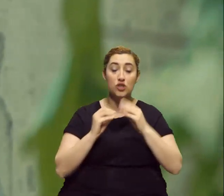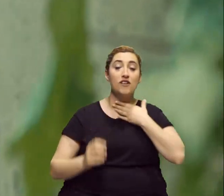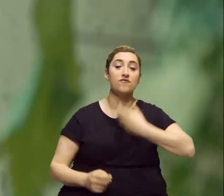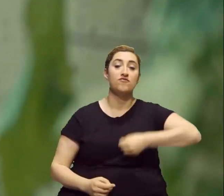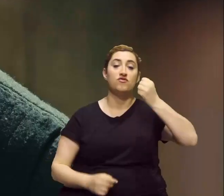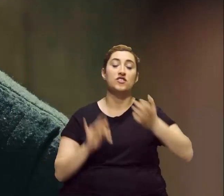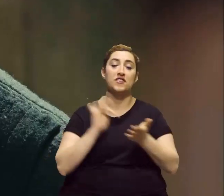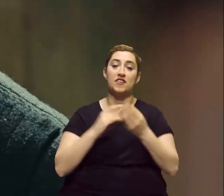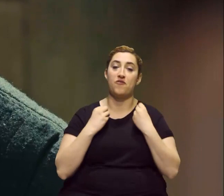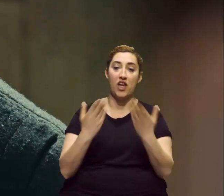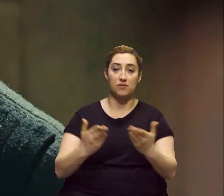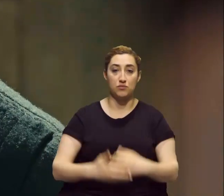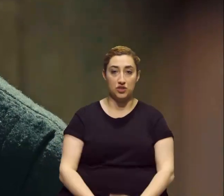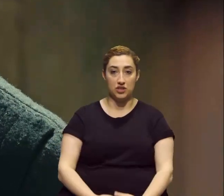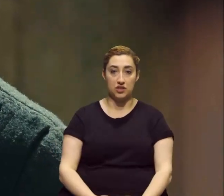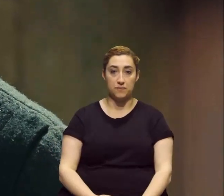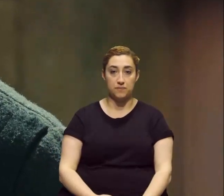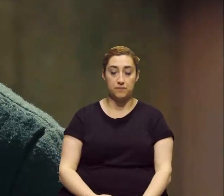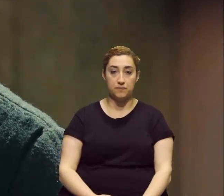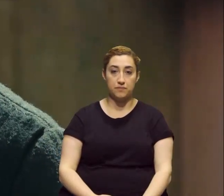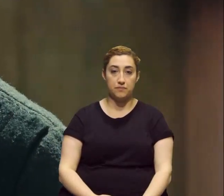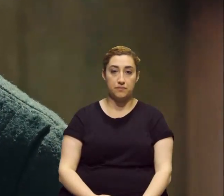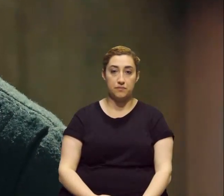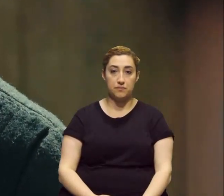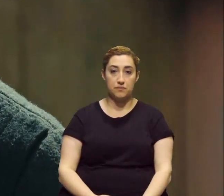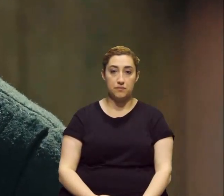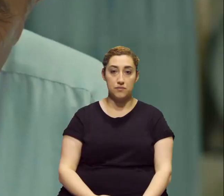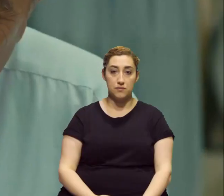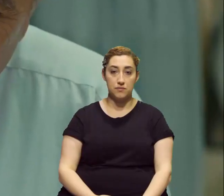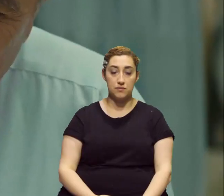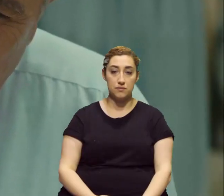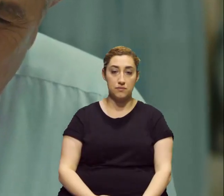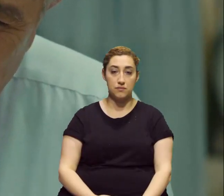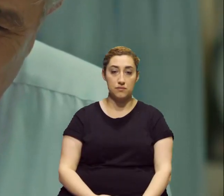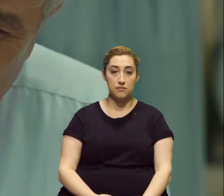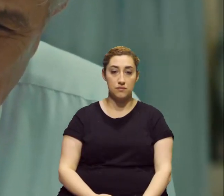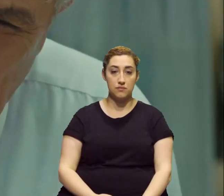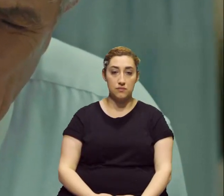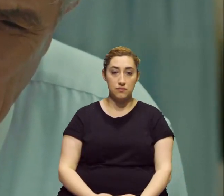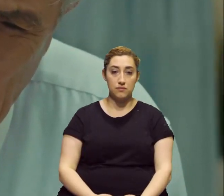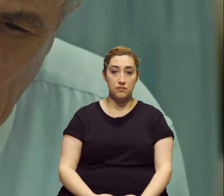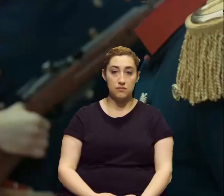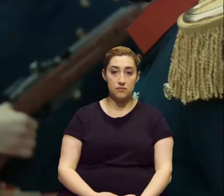infaz cezasına çarptırılmışlardır. Sultan gizlenmiyor. Ejderle Garbis korku içinde.